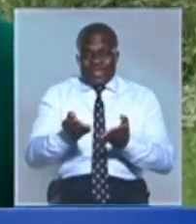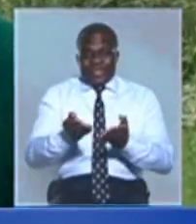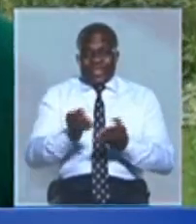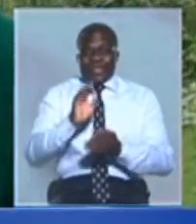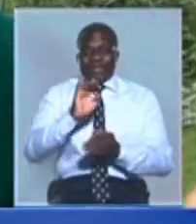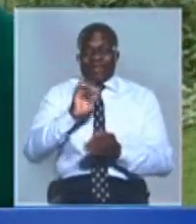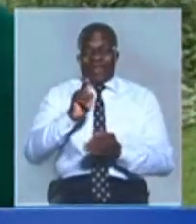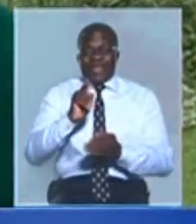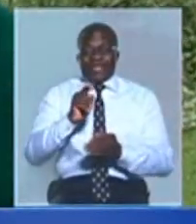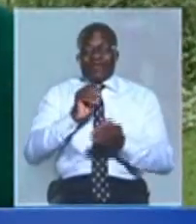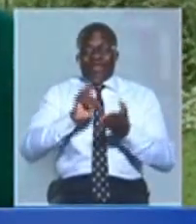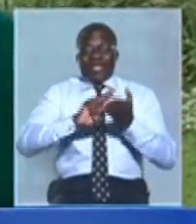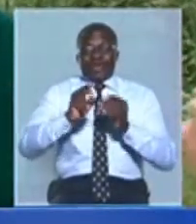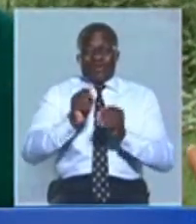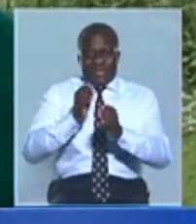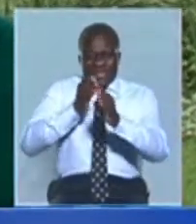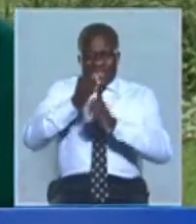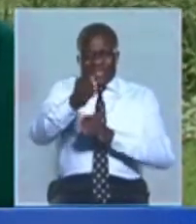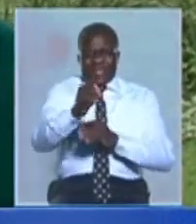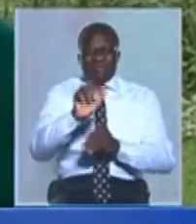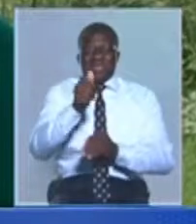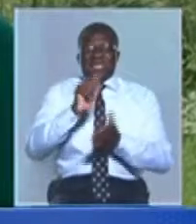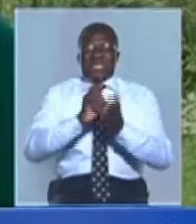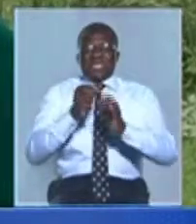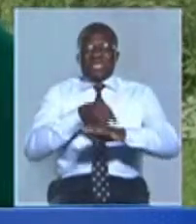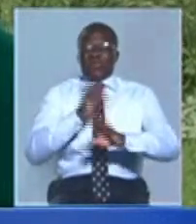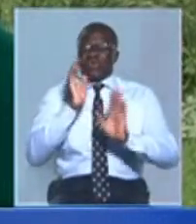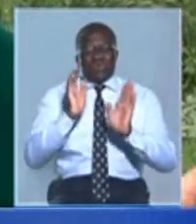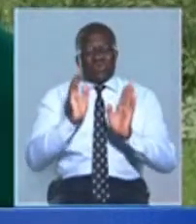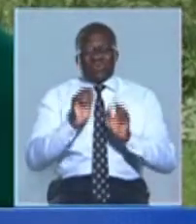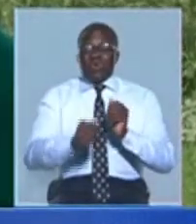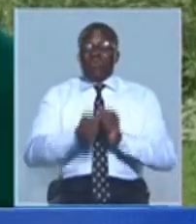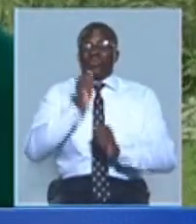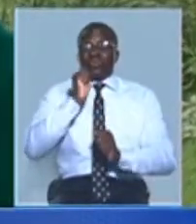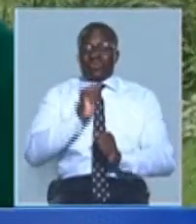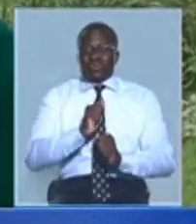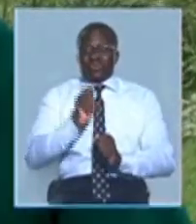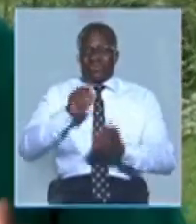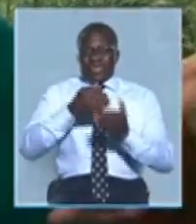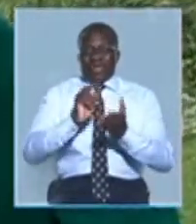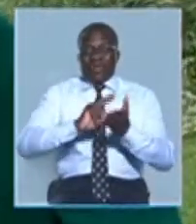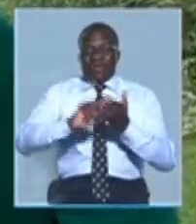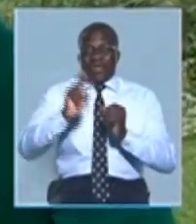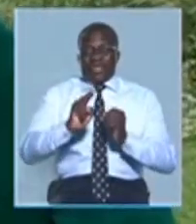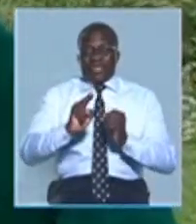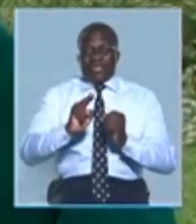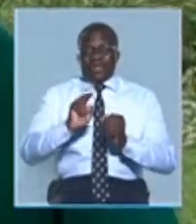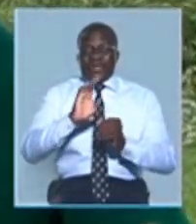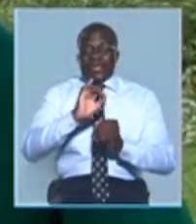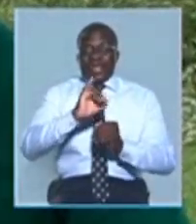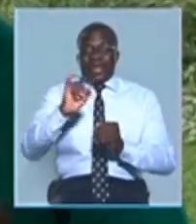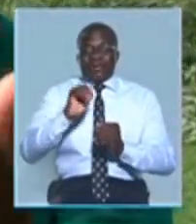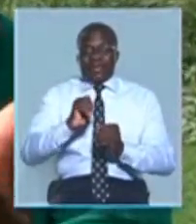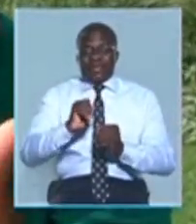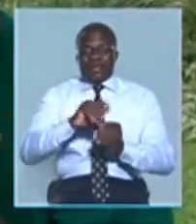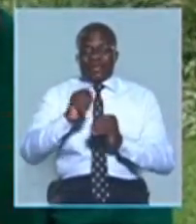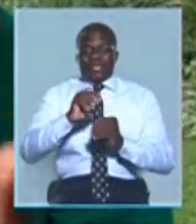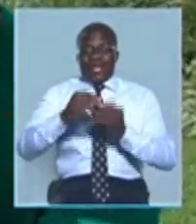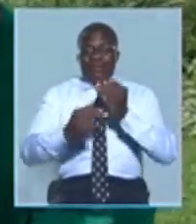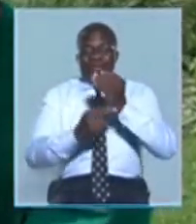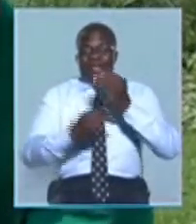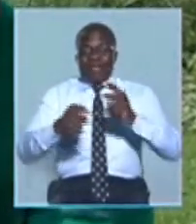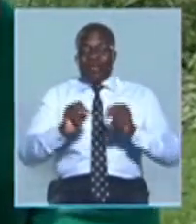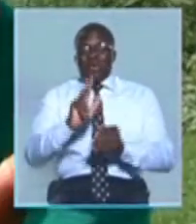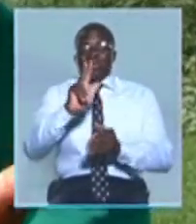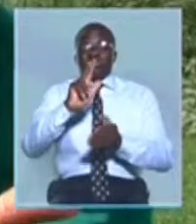Fifadi, vous êtes au campus. À 10 minutes. 10 minutes, au plus, vous êtes au campus. Vous êtes à Calavipota, vous êtes à Dantokpa,